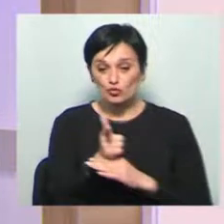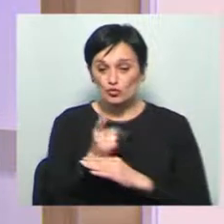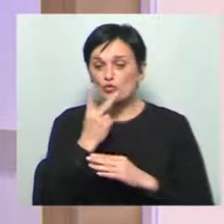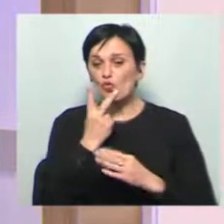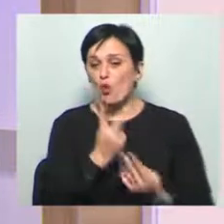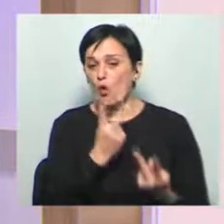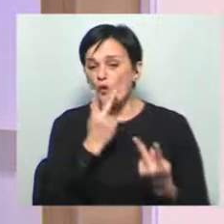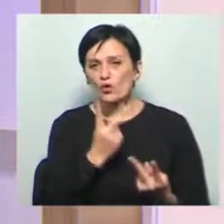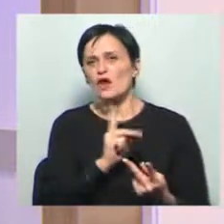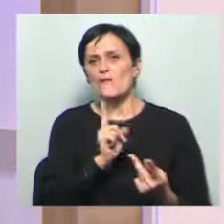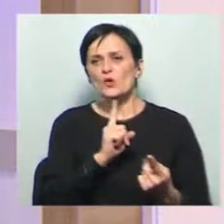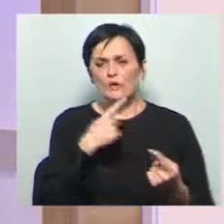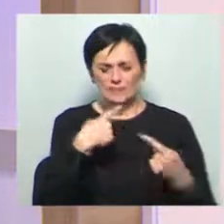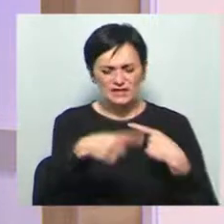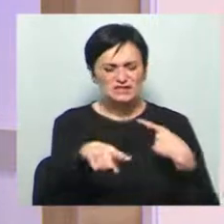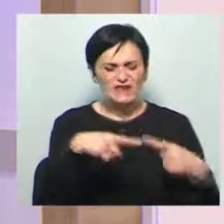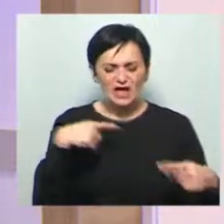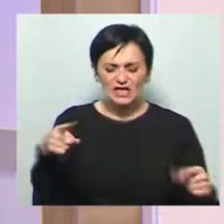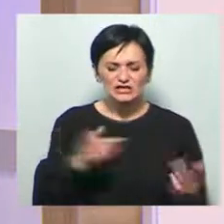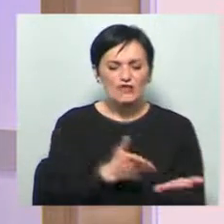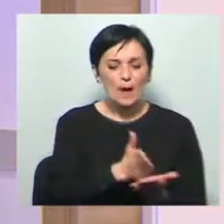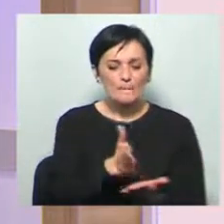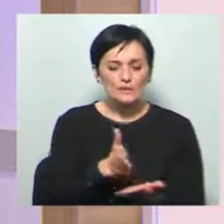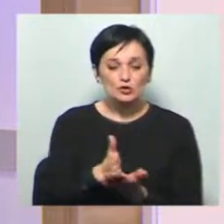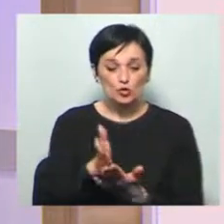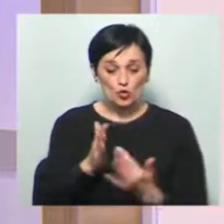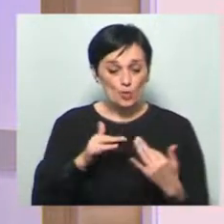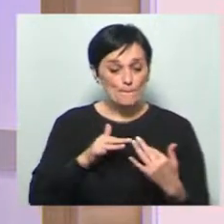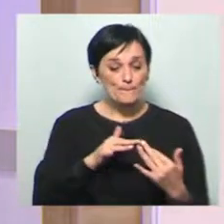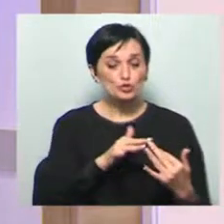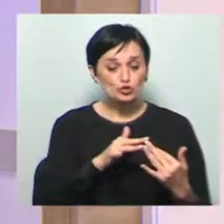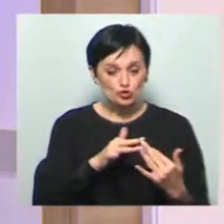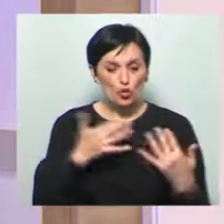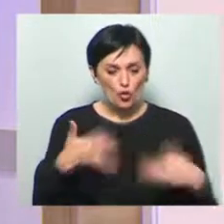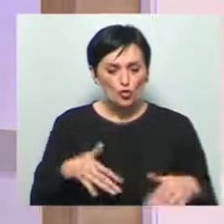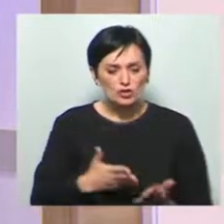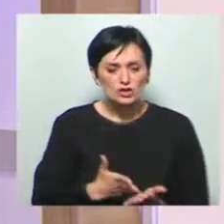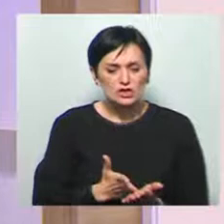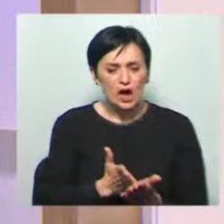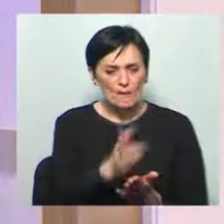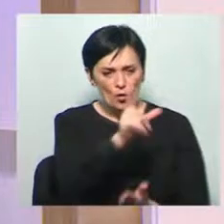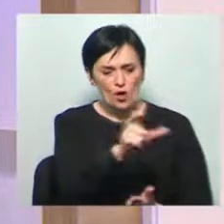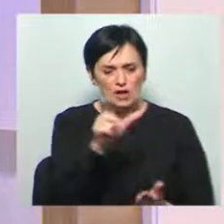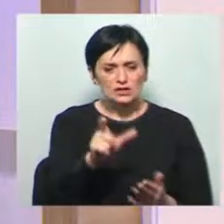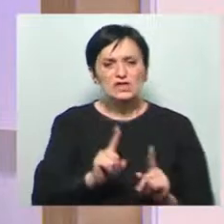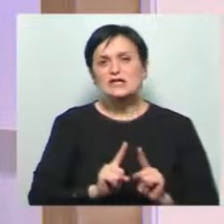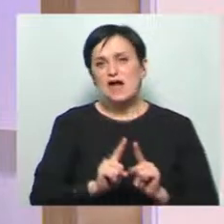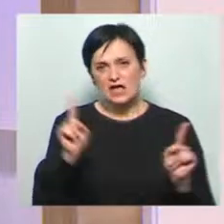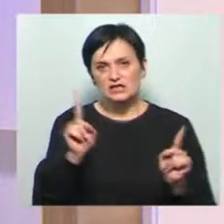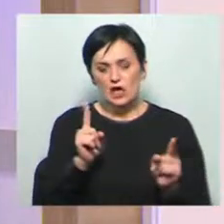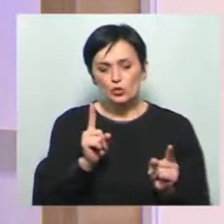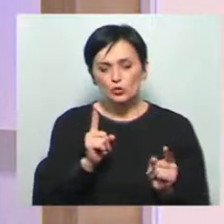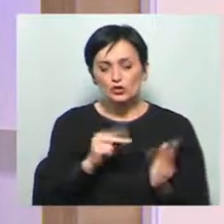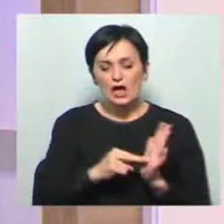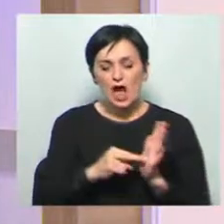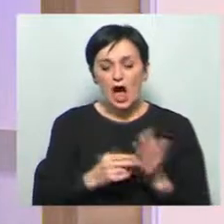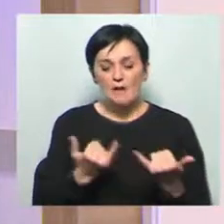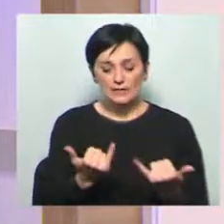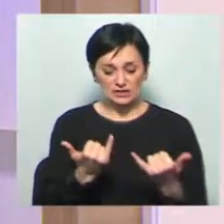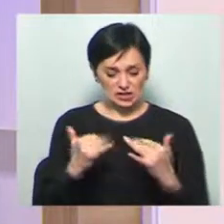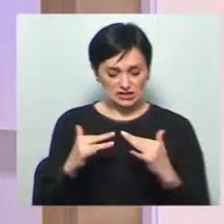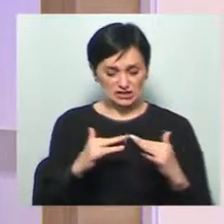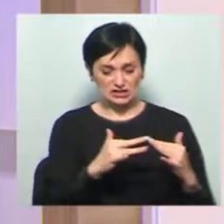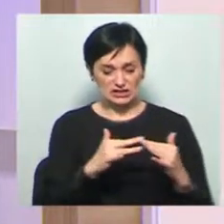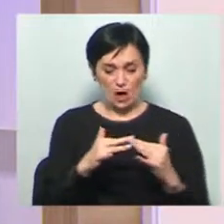რომ სხვადასხვა მიმართულებით ბრძოლა გამოვლილი ადამიანები განსაკუთრებით აფასებენ დღეს საომარ